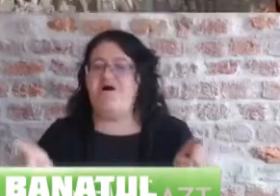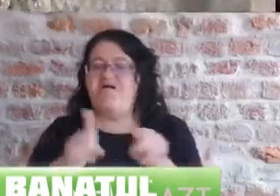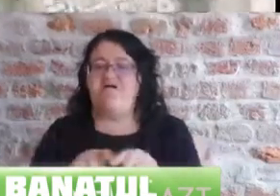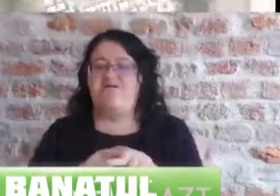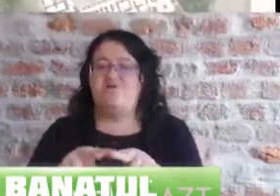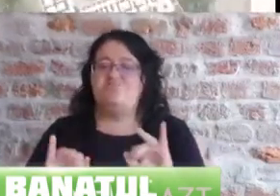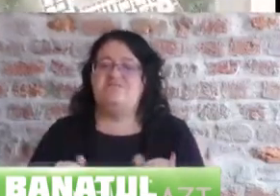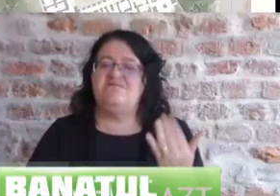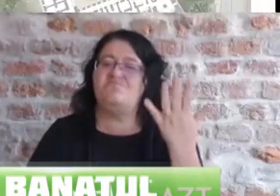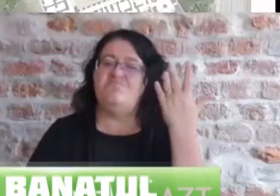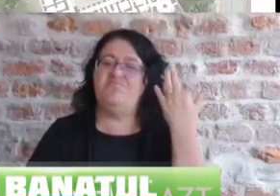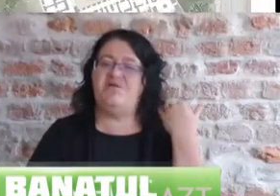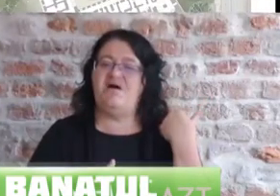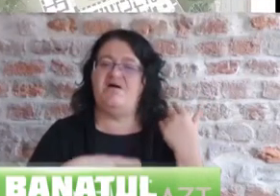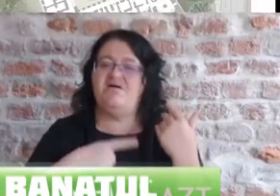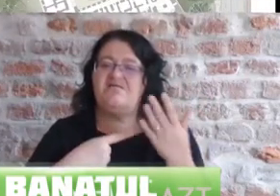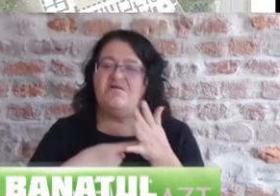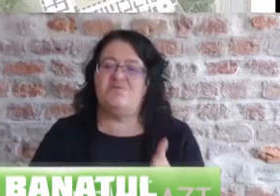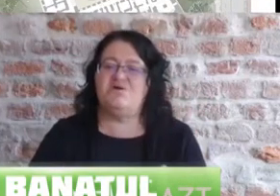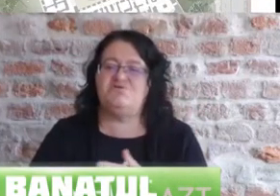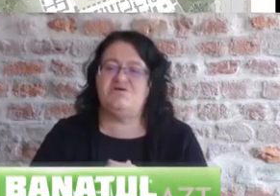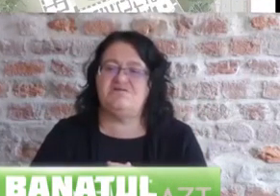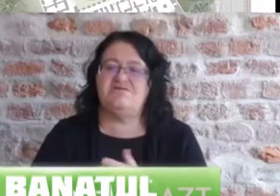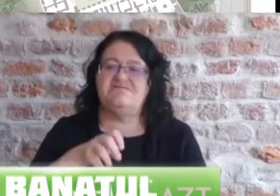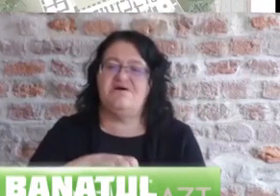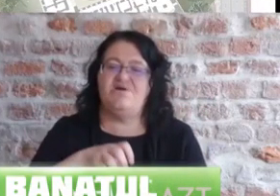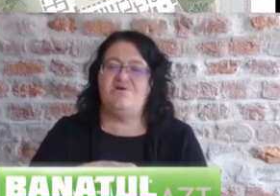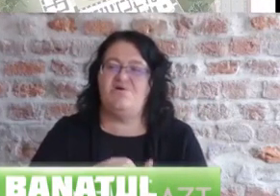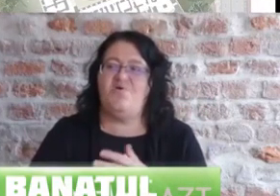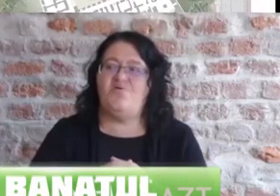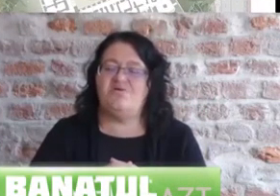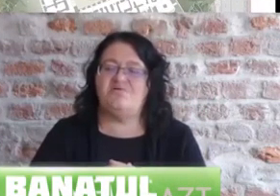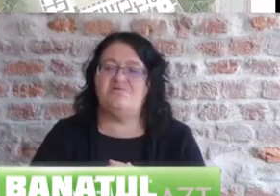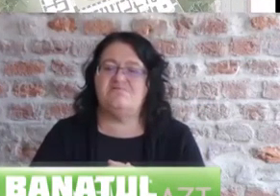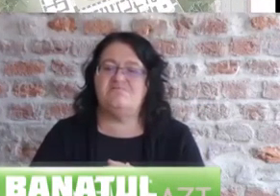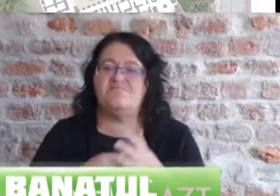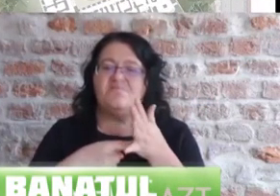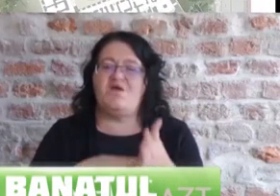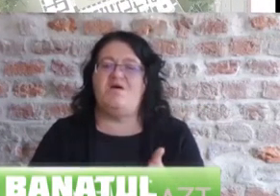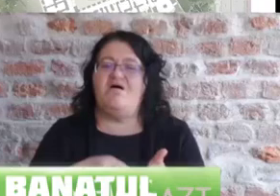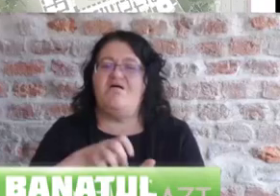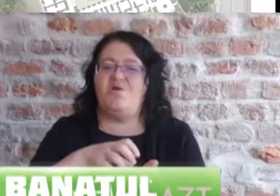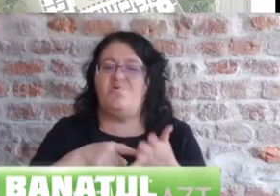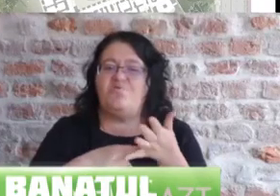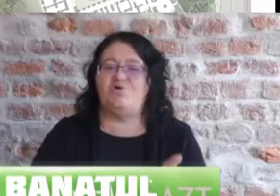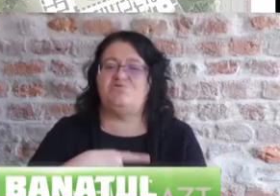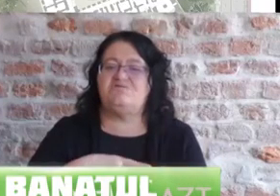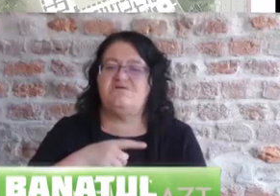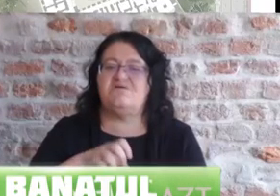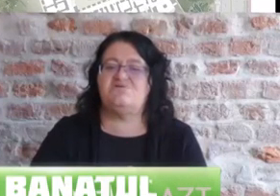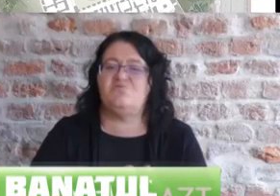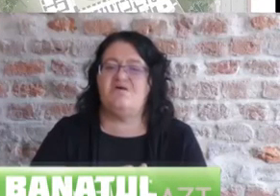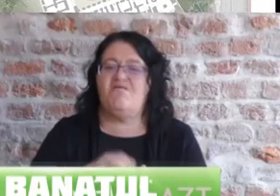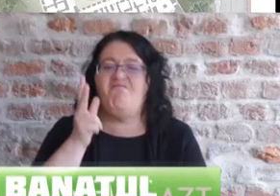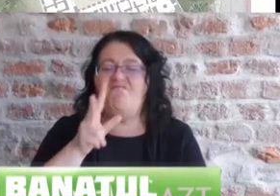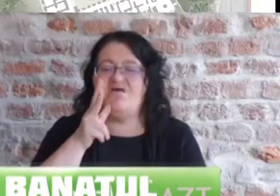se întâmpla când eram în această ipostază în care spațiul acesta se afla în zona de